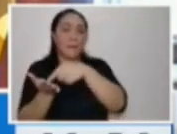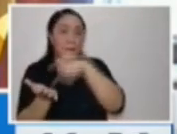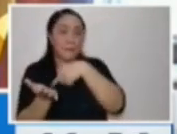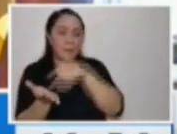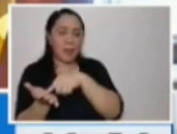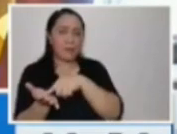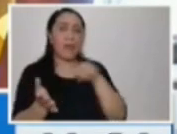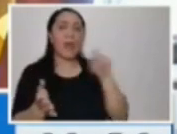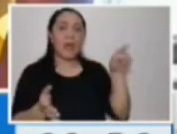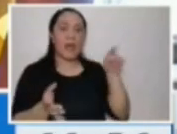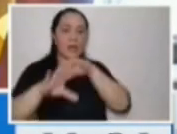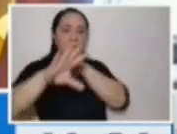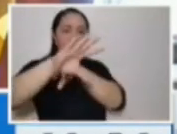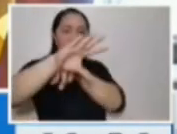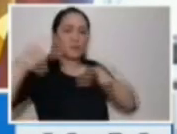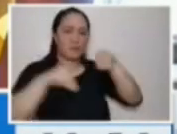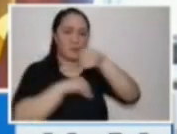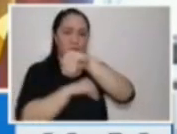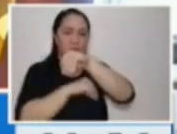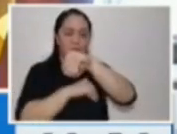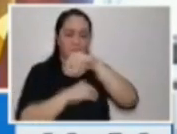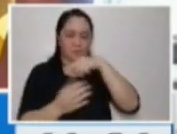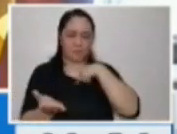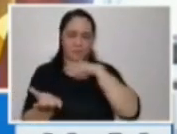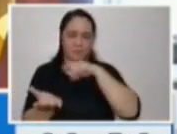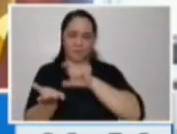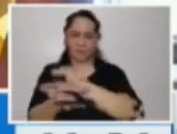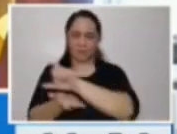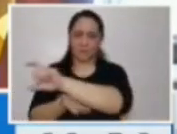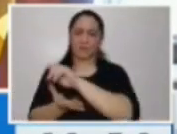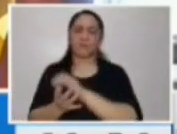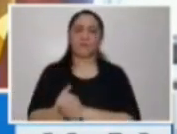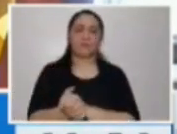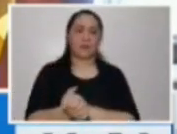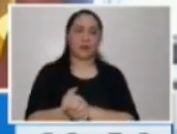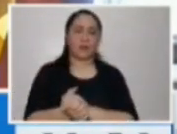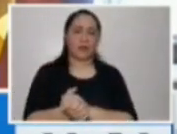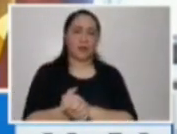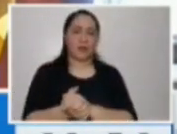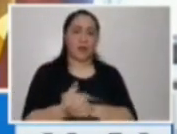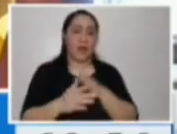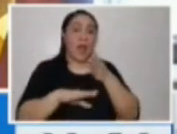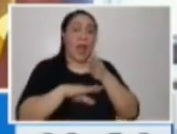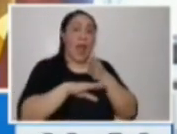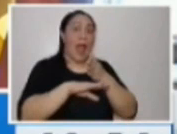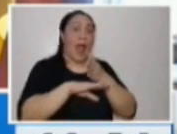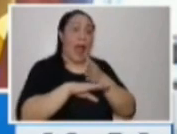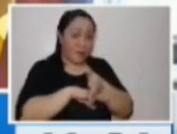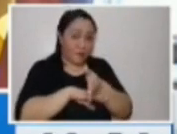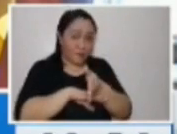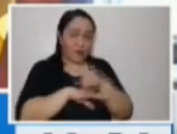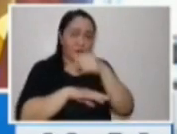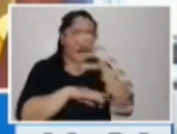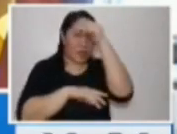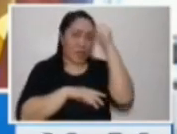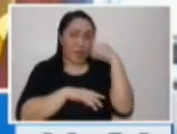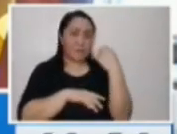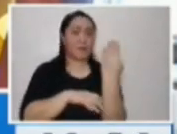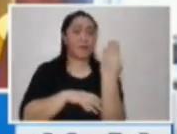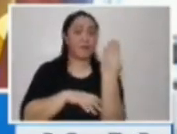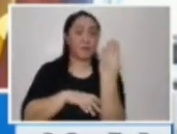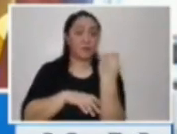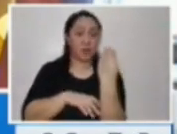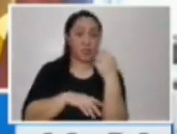funds. We have a net worth at about 200 billion. And then naglabas tayo